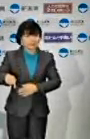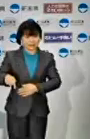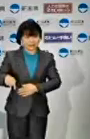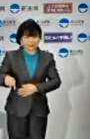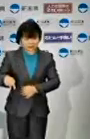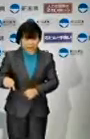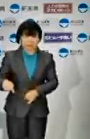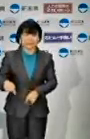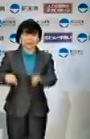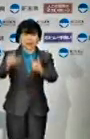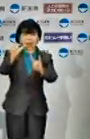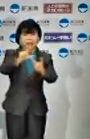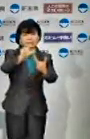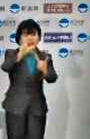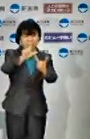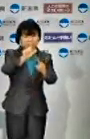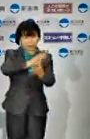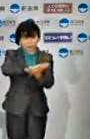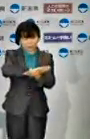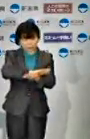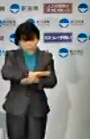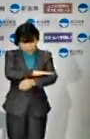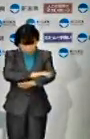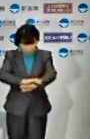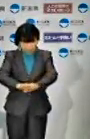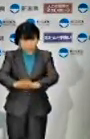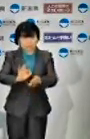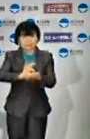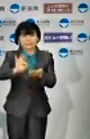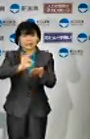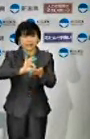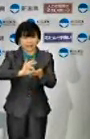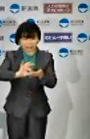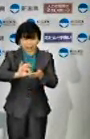ICT を上手に活用して、24時間、